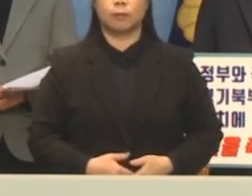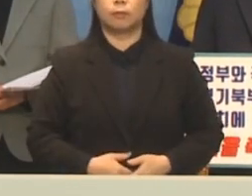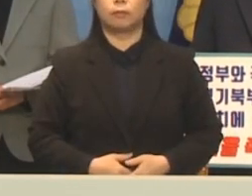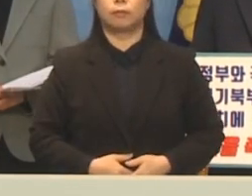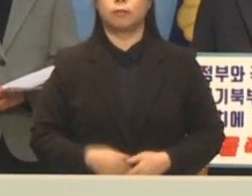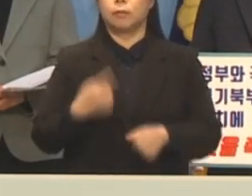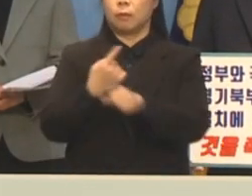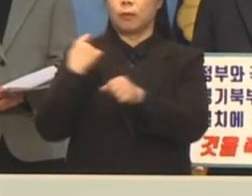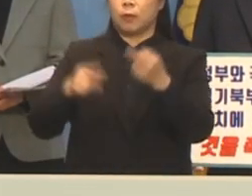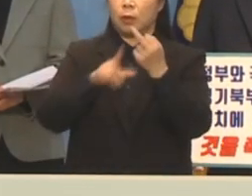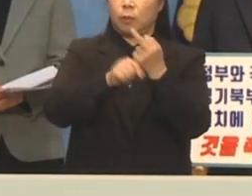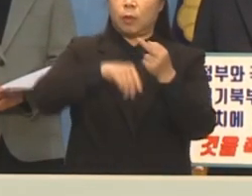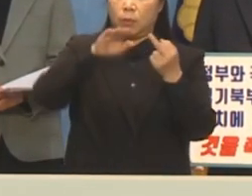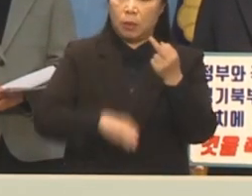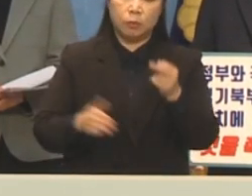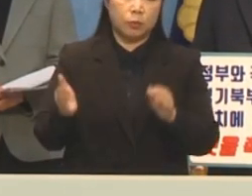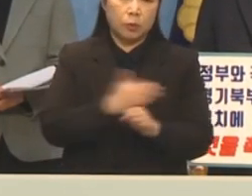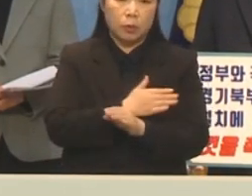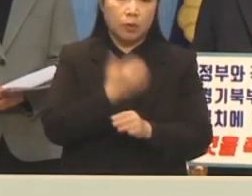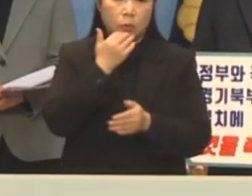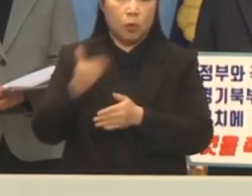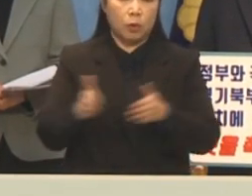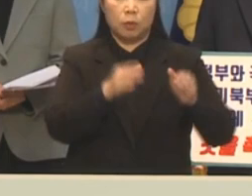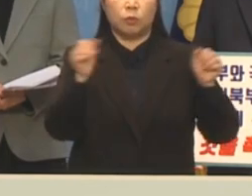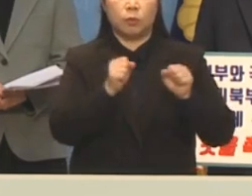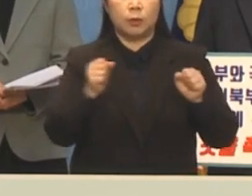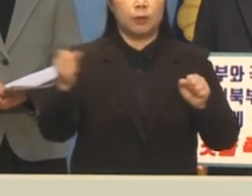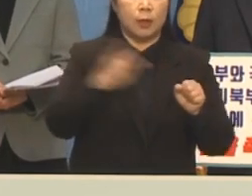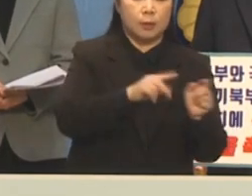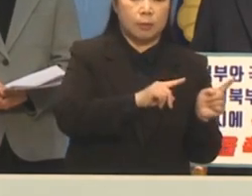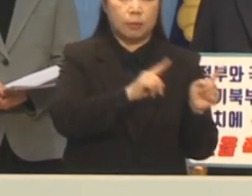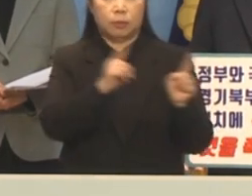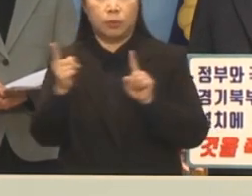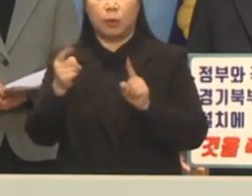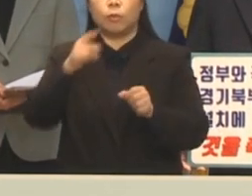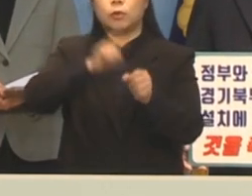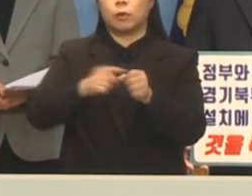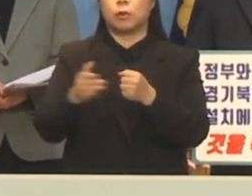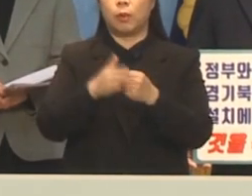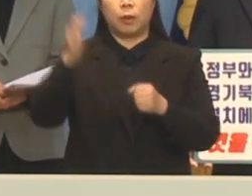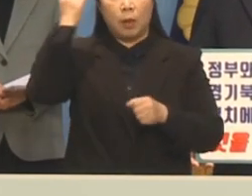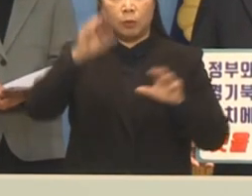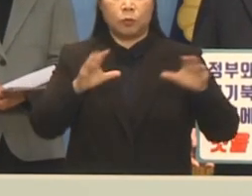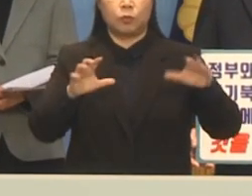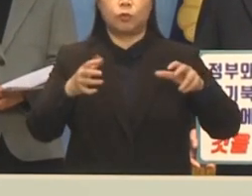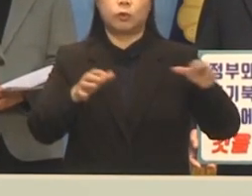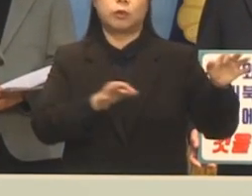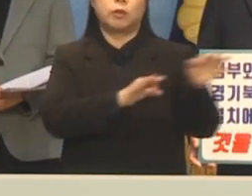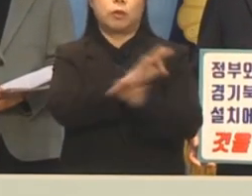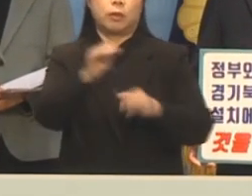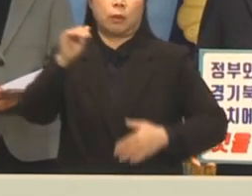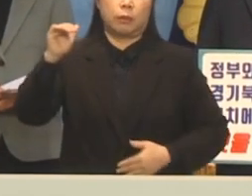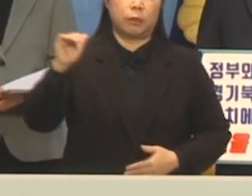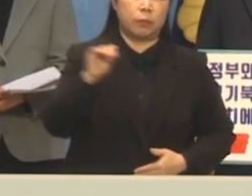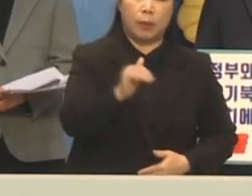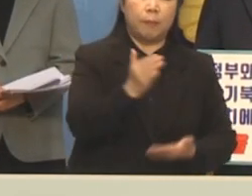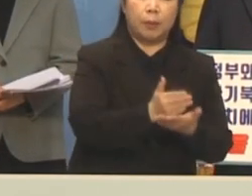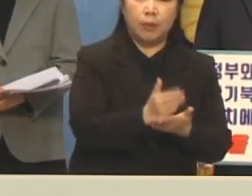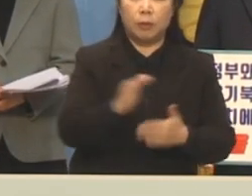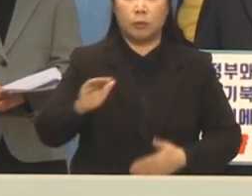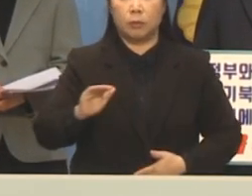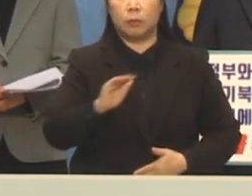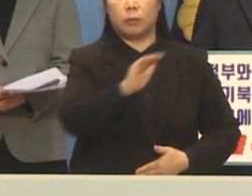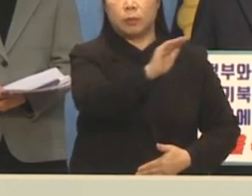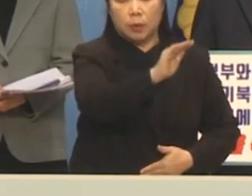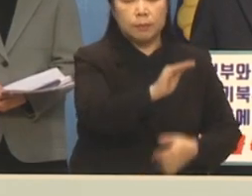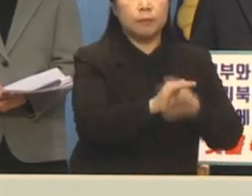지난해 말부터 경기 북부를 다시 뛰게 하여 대한민국 경제 하강을 막아보자는 데 뜻을 같이